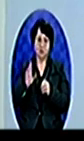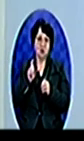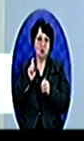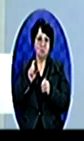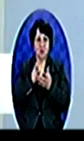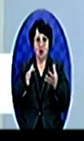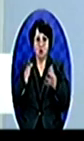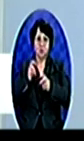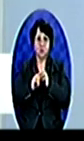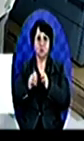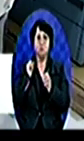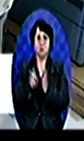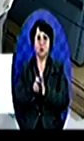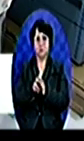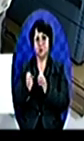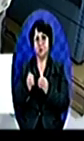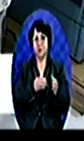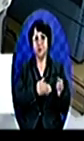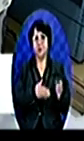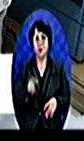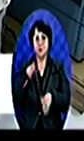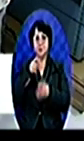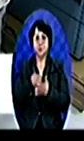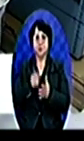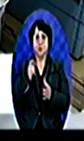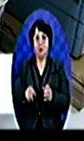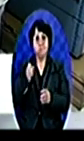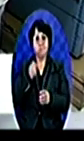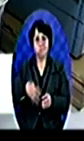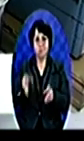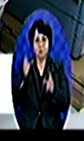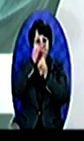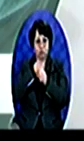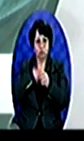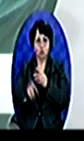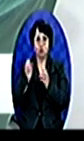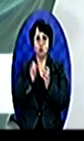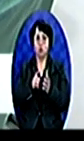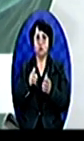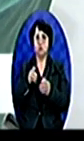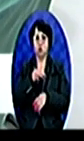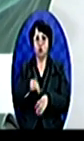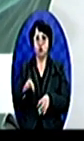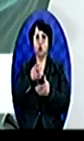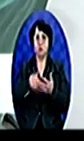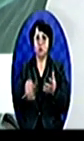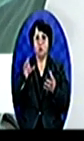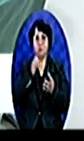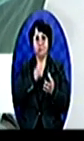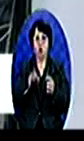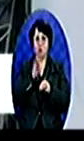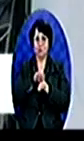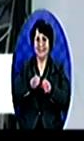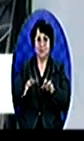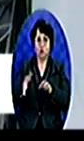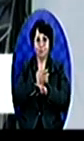хүчин чадалтай төхөөрөмжүүдийг ажилуулна. За өөрөөр хэлбэл энэ нь хавдрын онцлогооны маш чухал төхөөрөмж өгөөд хорт хавдрын үсэрхийллийг эртүүд